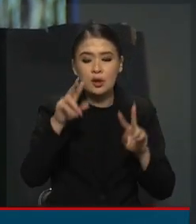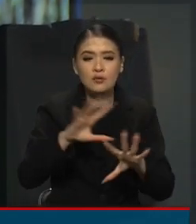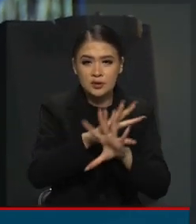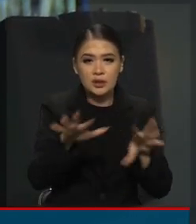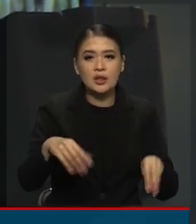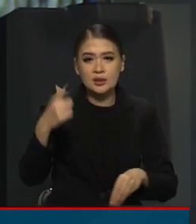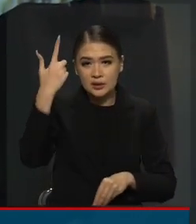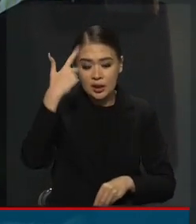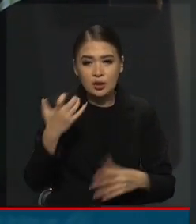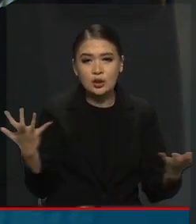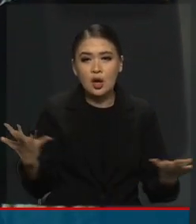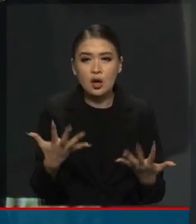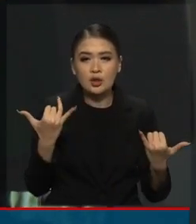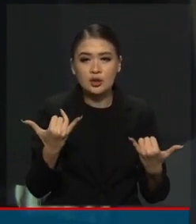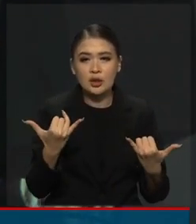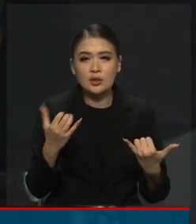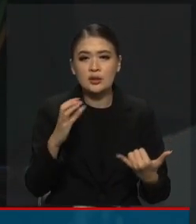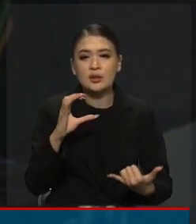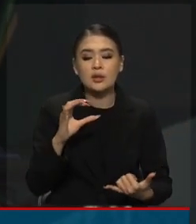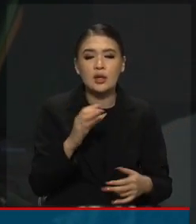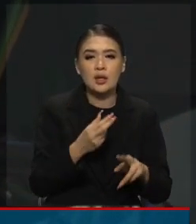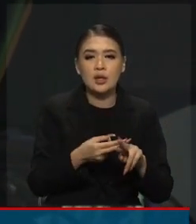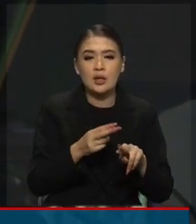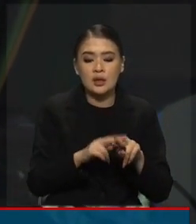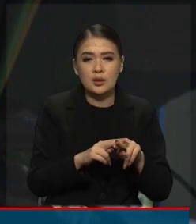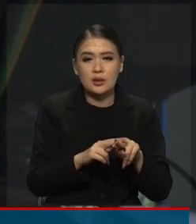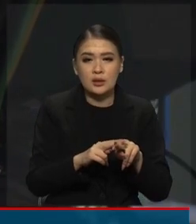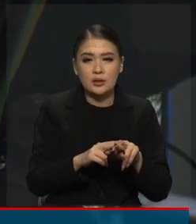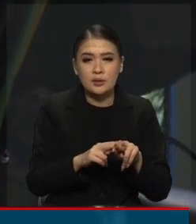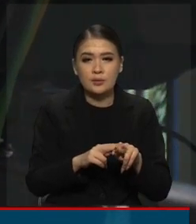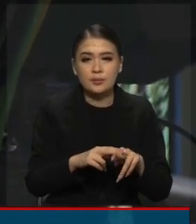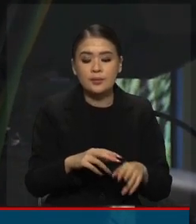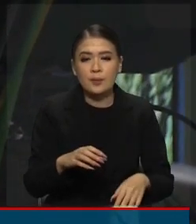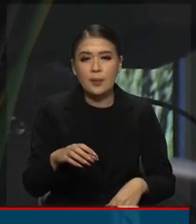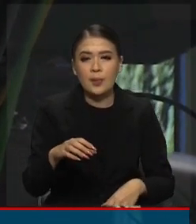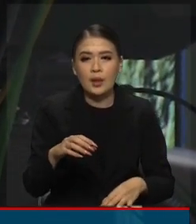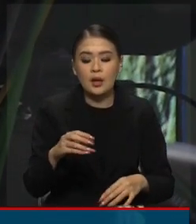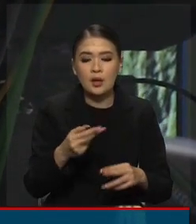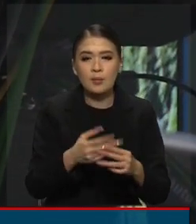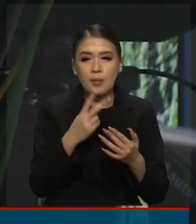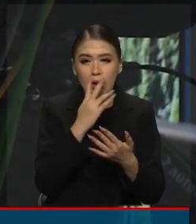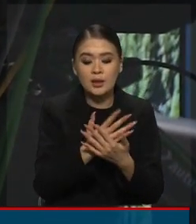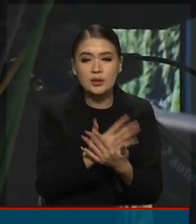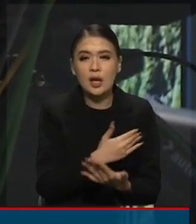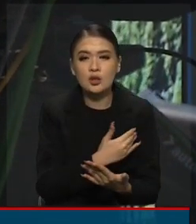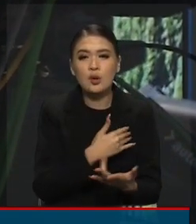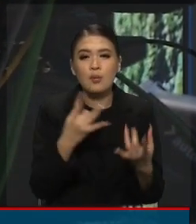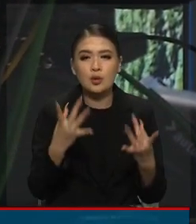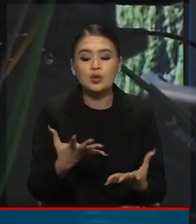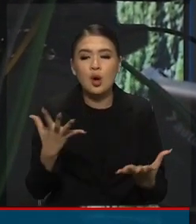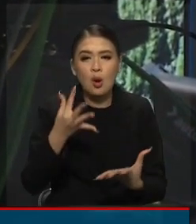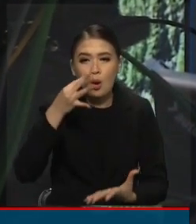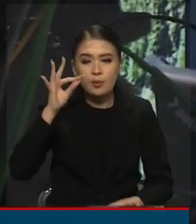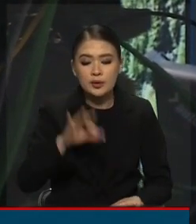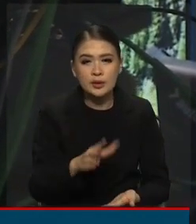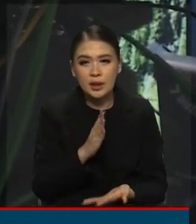наши телезрители знают. Не хочу негатив сейчас проявлять в этом плане. Но я хочу показать просто, какие есть мировые опыты.